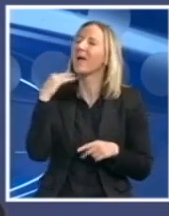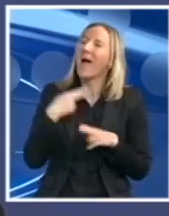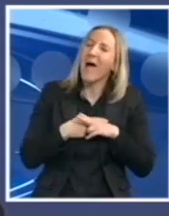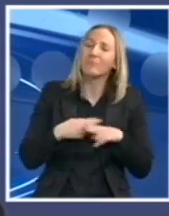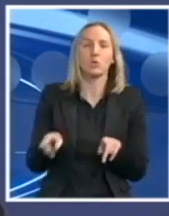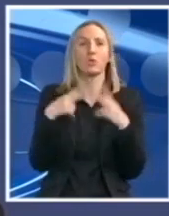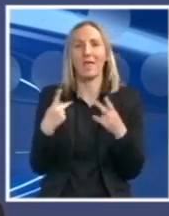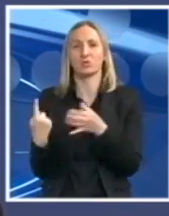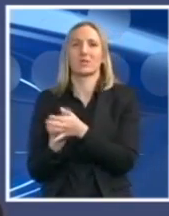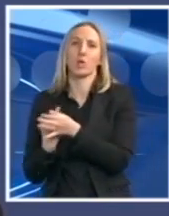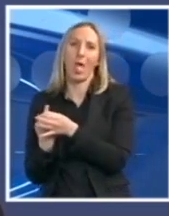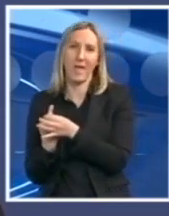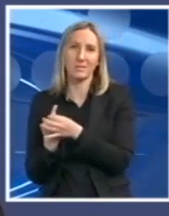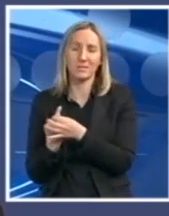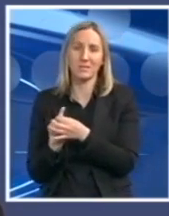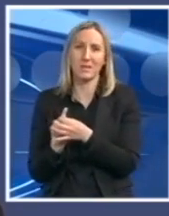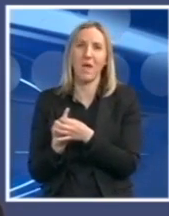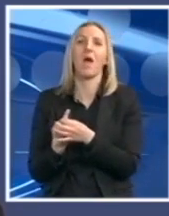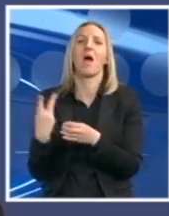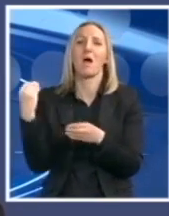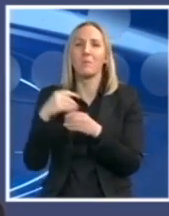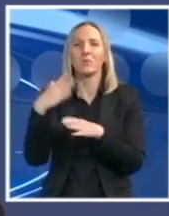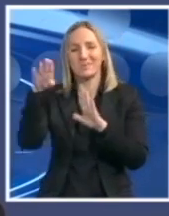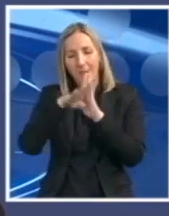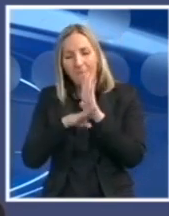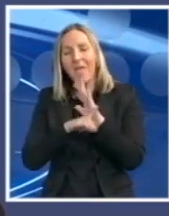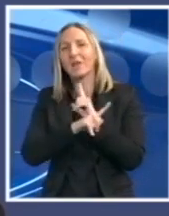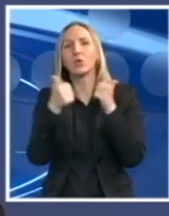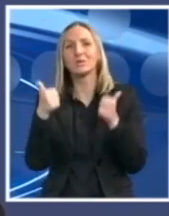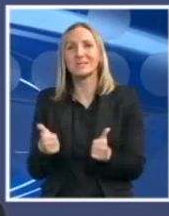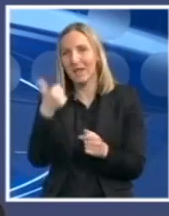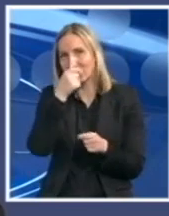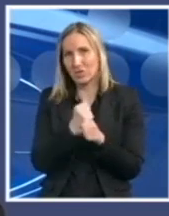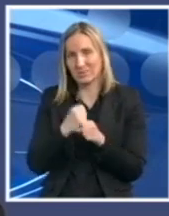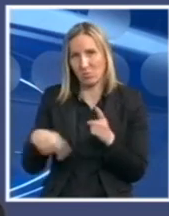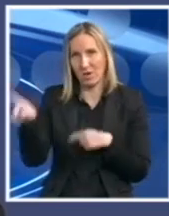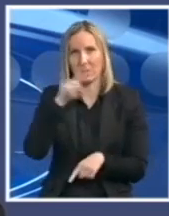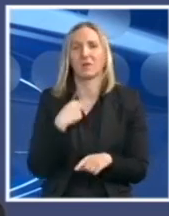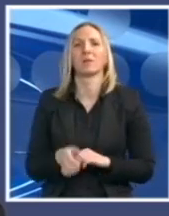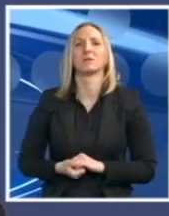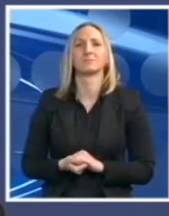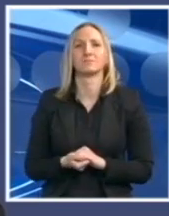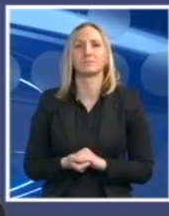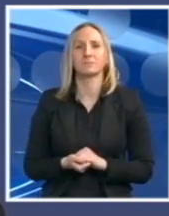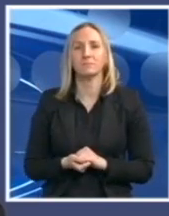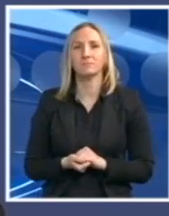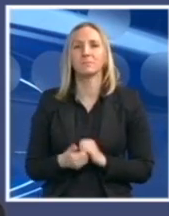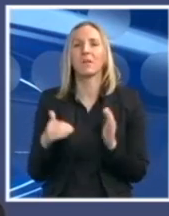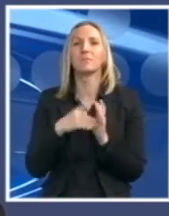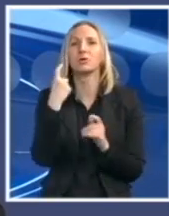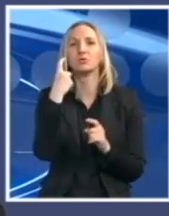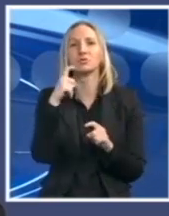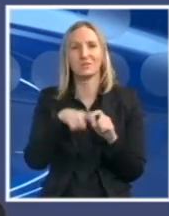najvažnija, uključujući i sve one mere koje smo do sada preduzimali. Treba još jednu